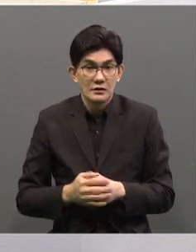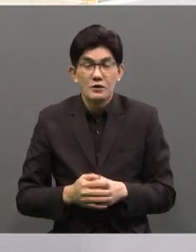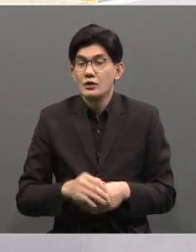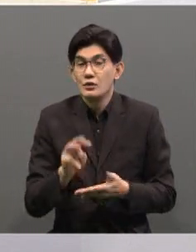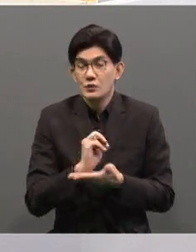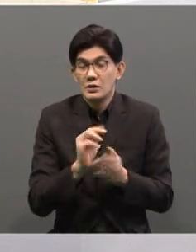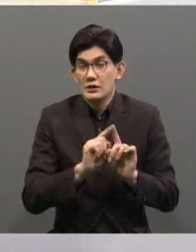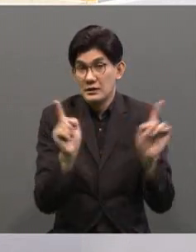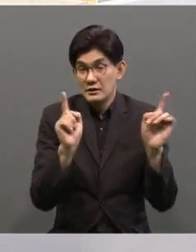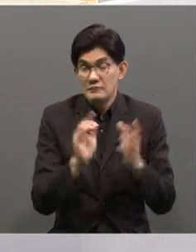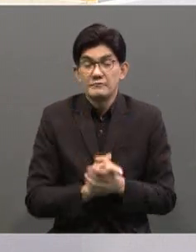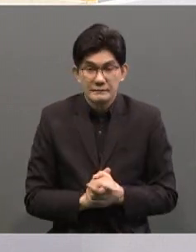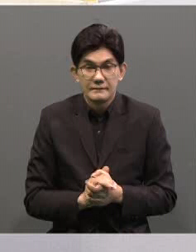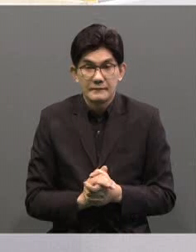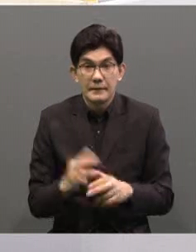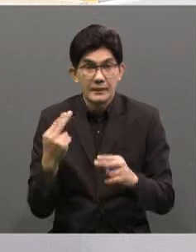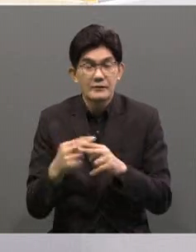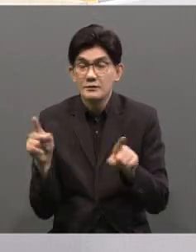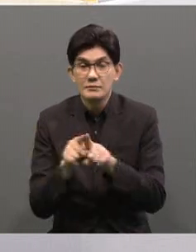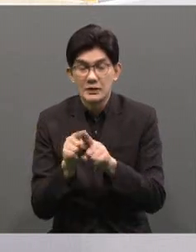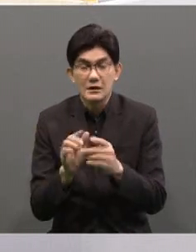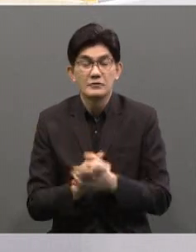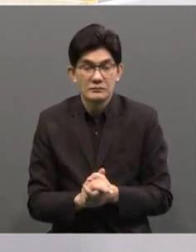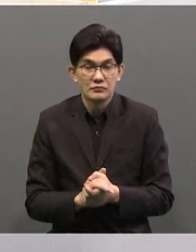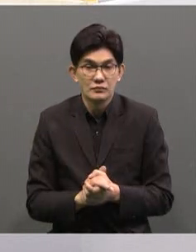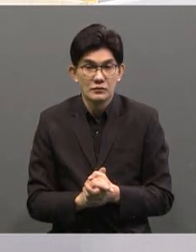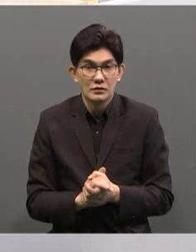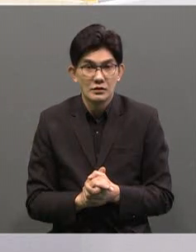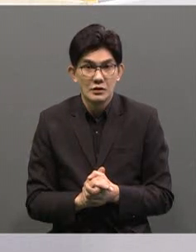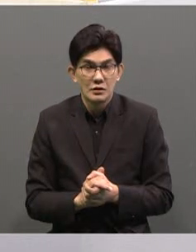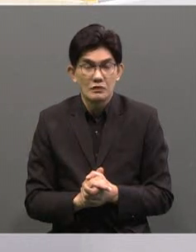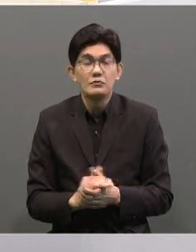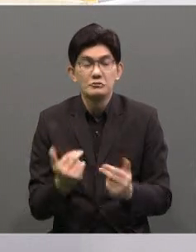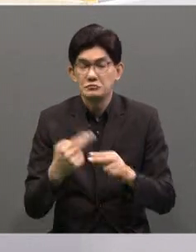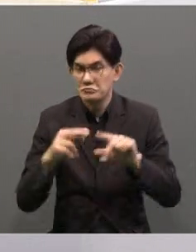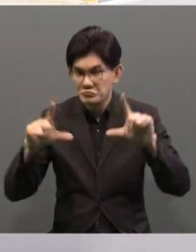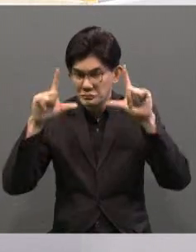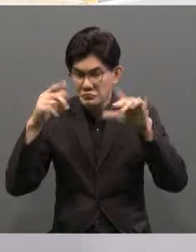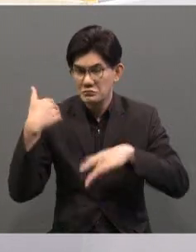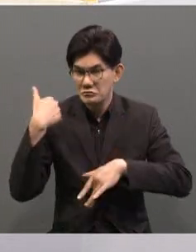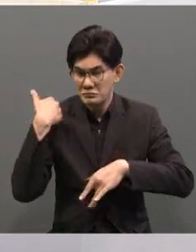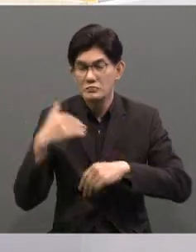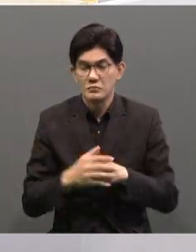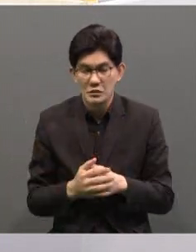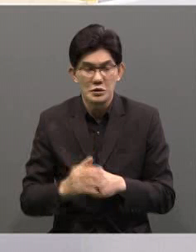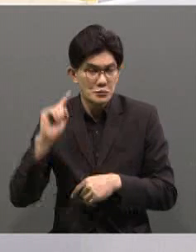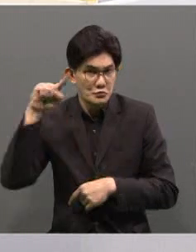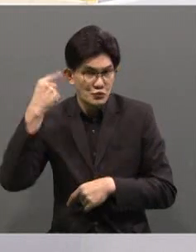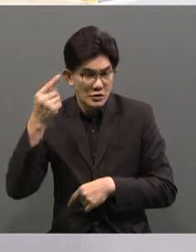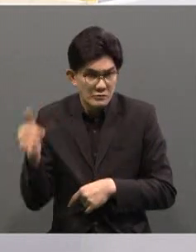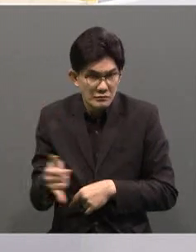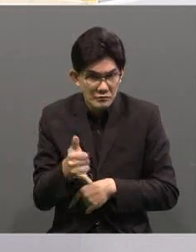เส้นด้ายแต่อยากได้หลายคนจะงงนะบังเอิญชื่อเหมือนกันเธอก็คือเหมือนเป็น influencerท่านหนึ่งนี่แหละนะครับทีนี้มันมีกรณีที่ว่าเธอออกมา